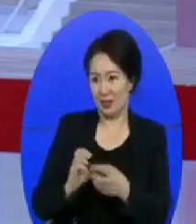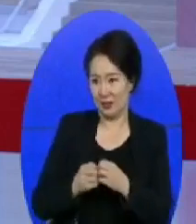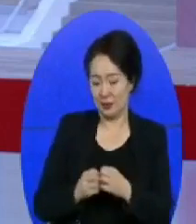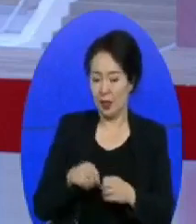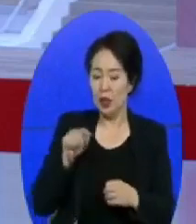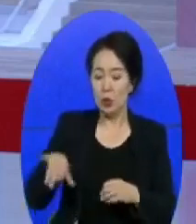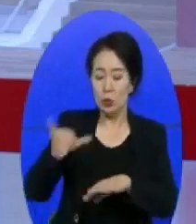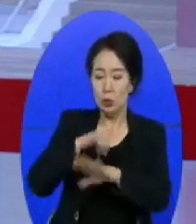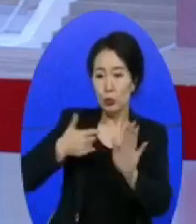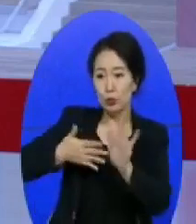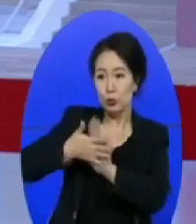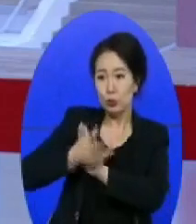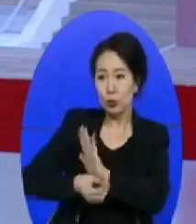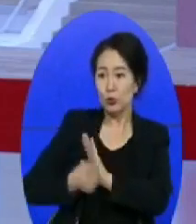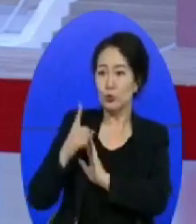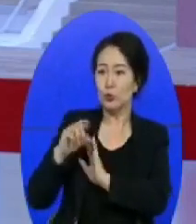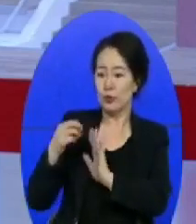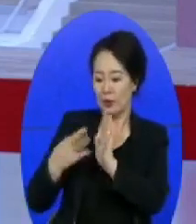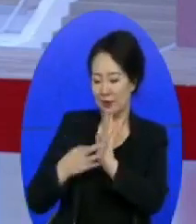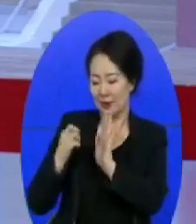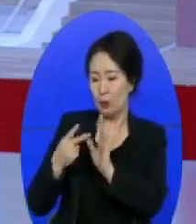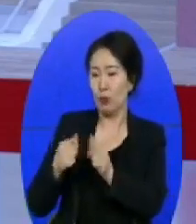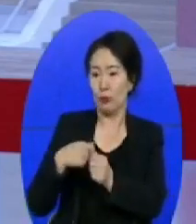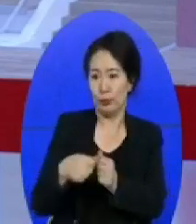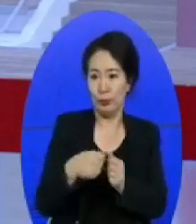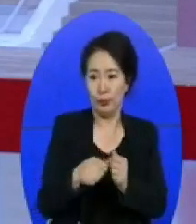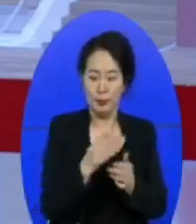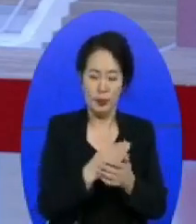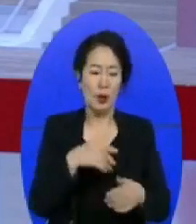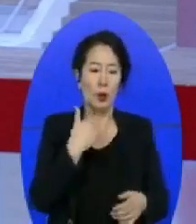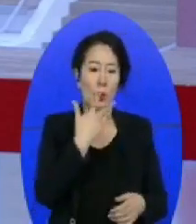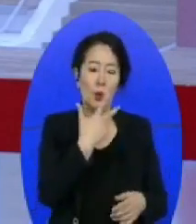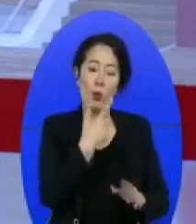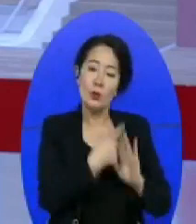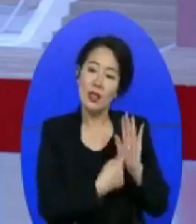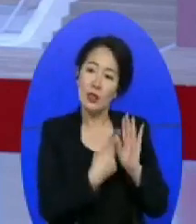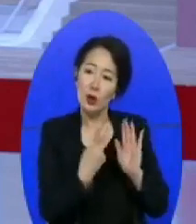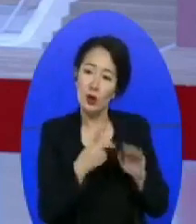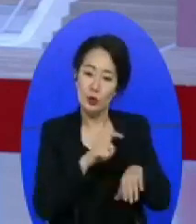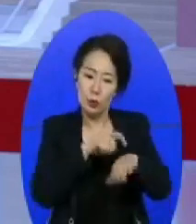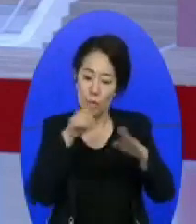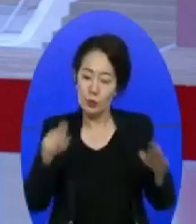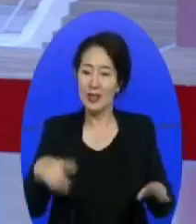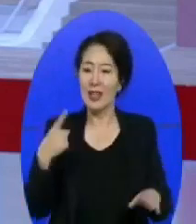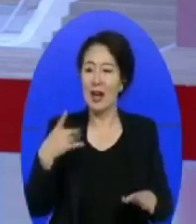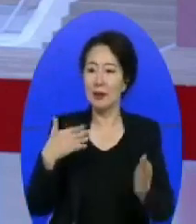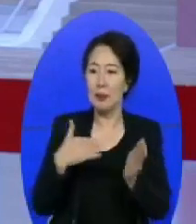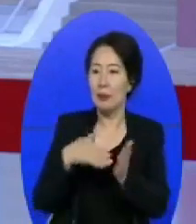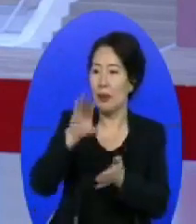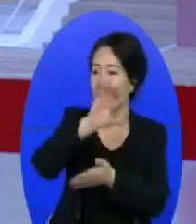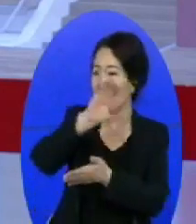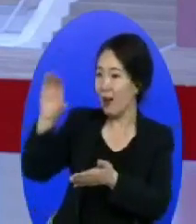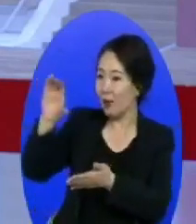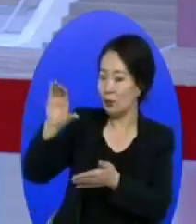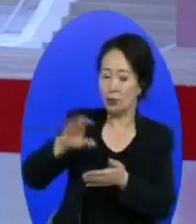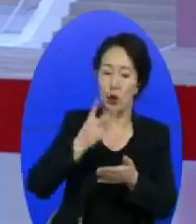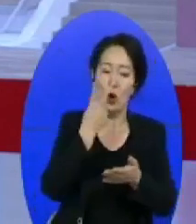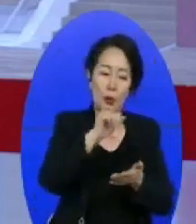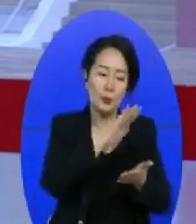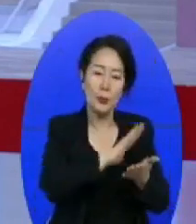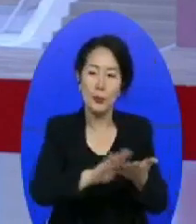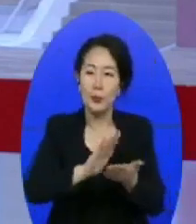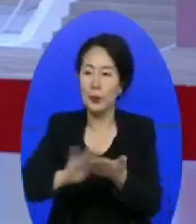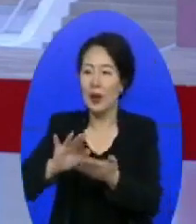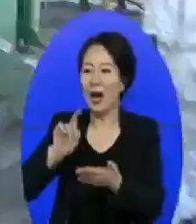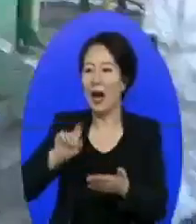108 сая төгрөгийг зарцуулахаар төлөвлөсөн. 3-р сарын 2-ны хүртэл нийтдээ 15,000 орчим аж ахуйн нэгжүүд хоёр удаагийн ариутгал халдвар гүйцэтгэлийг хийхээр